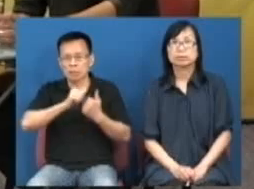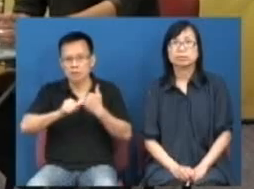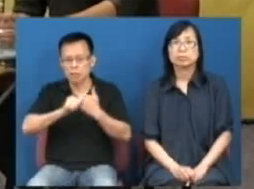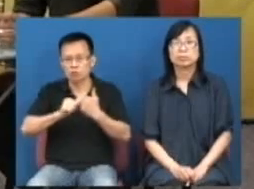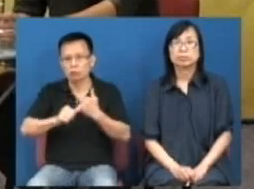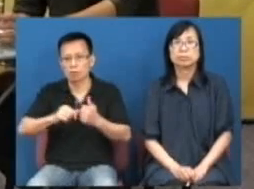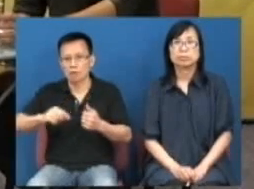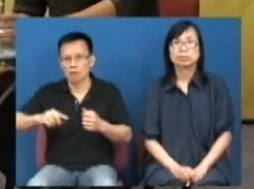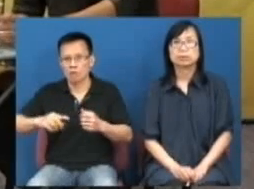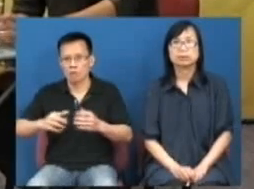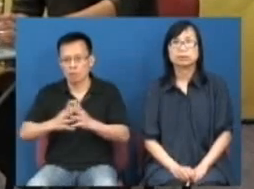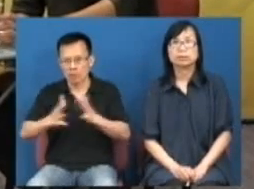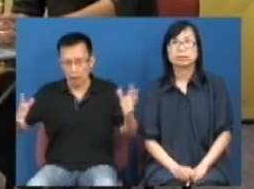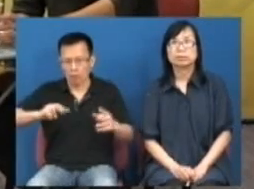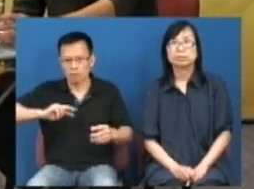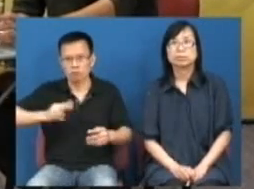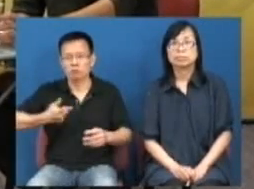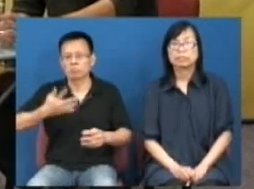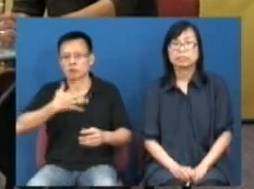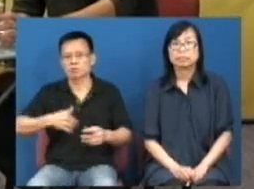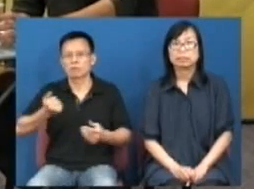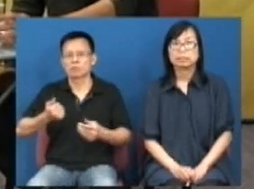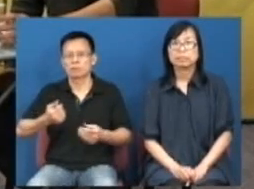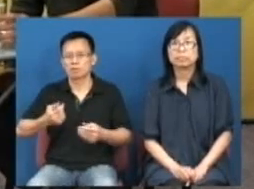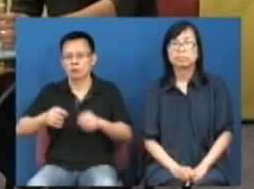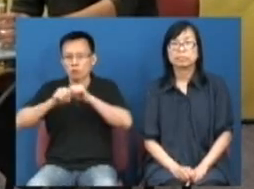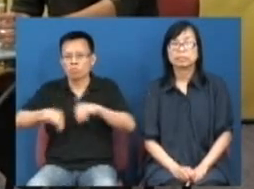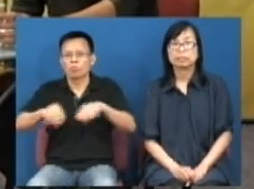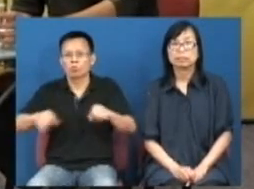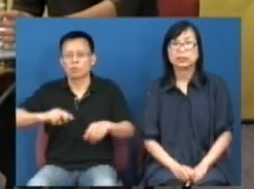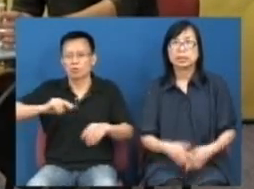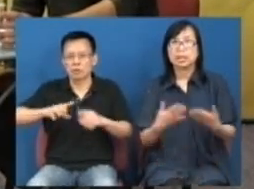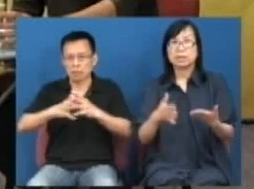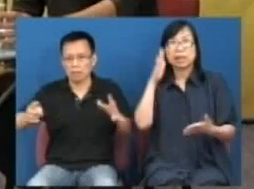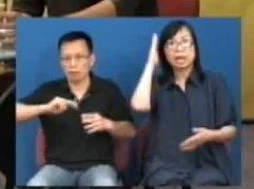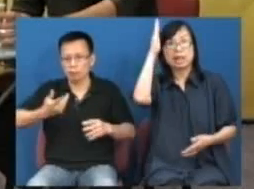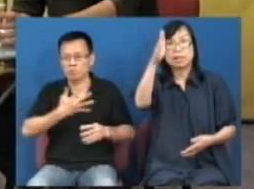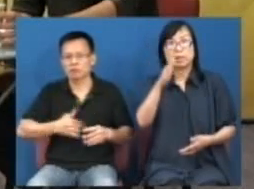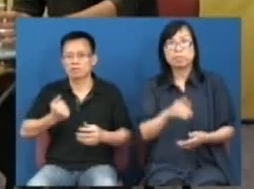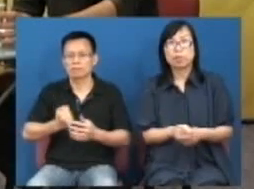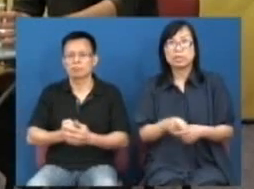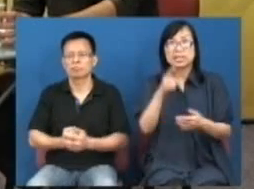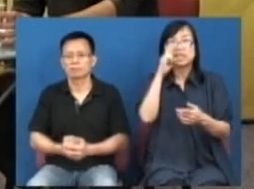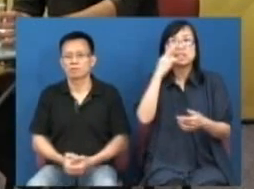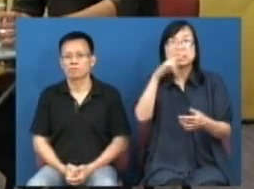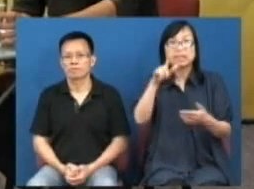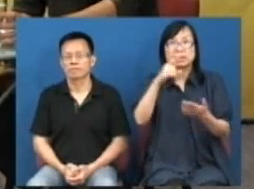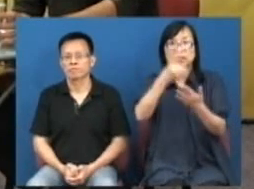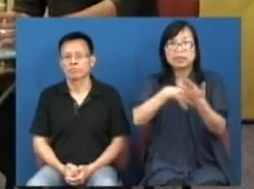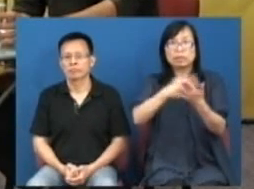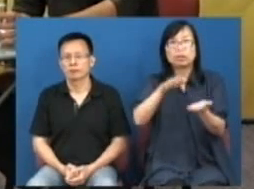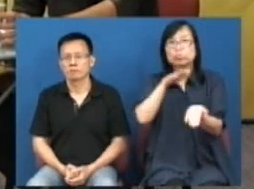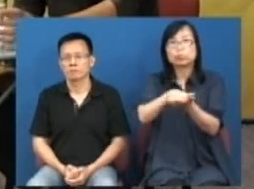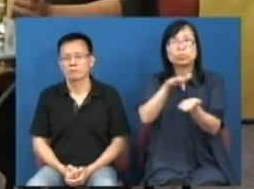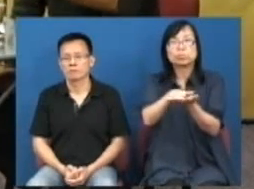大嘅變身，真係嚇一個魔術大變身，真係。 總之而家就希望呢啲嘅修訂條例真係可以早日撤銷咗